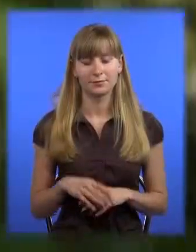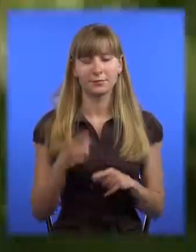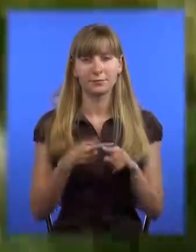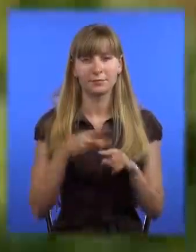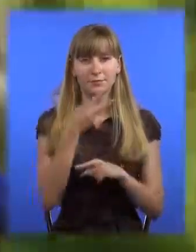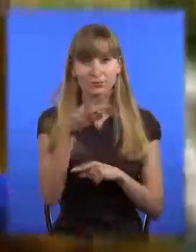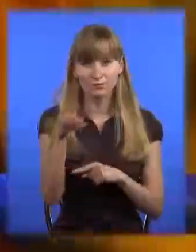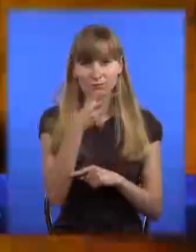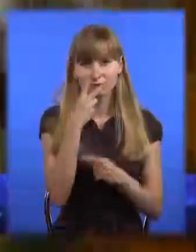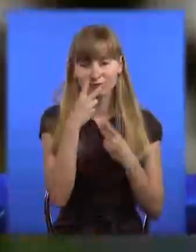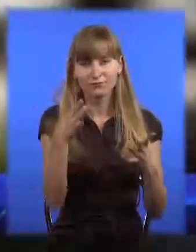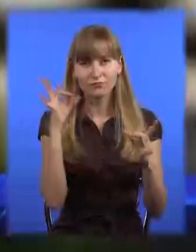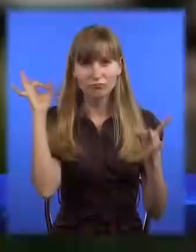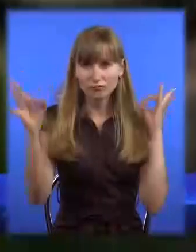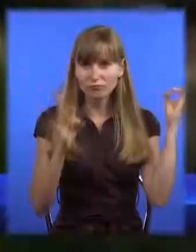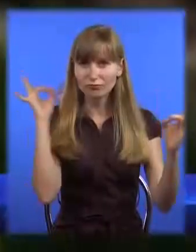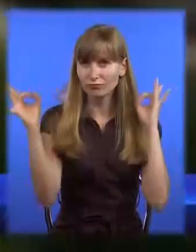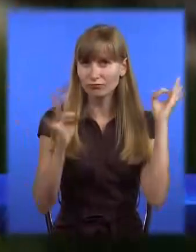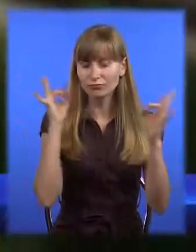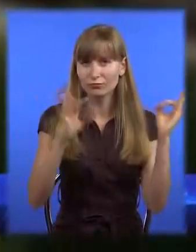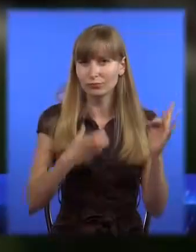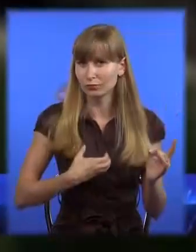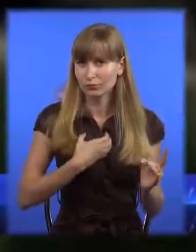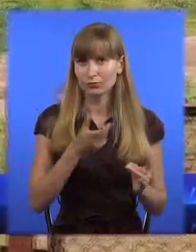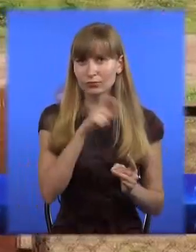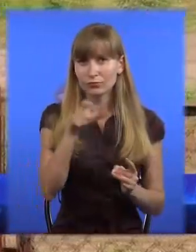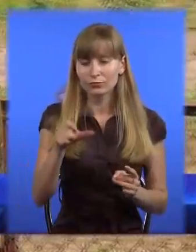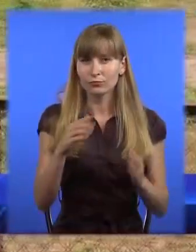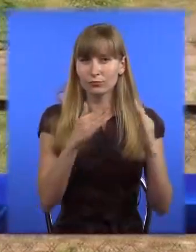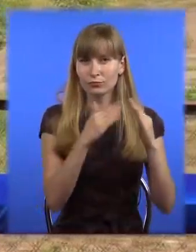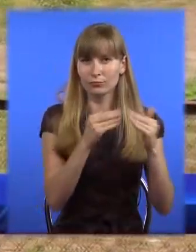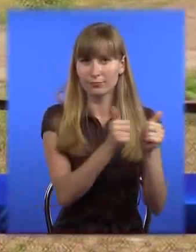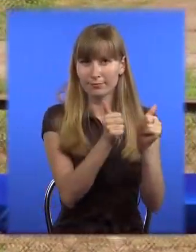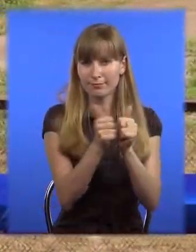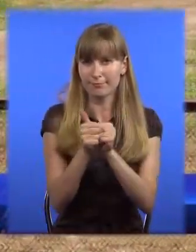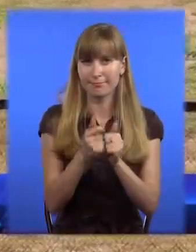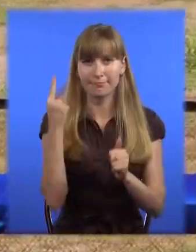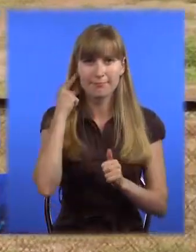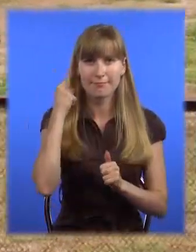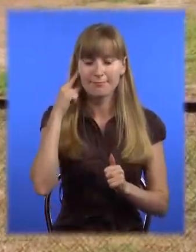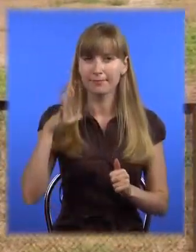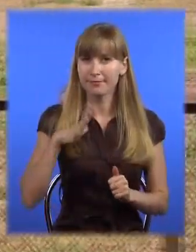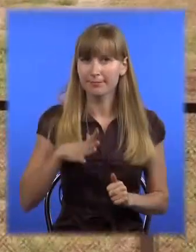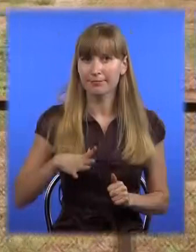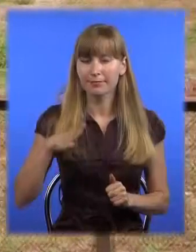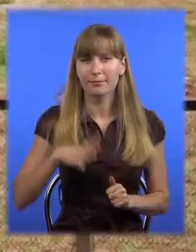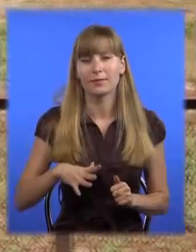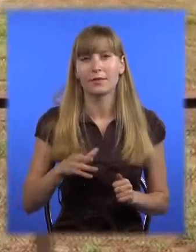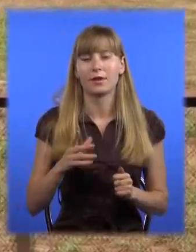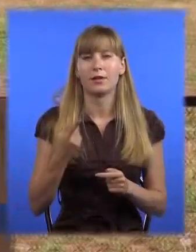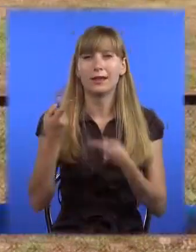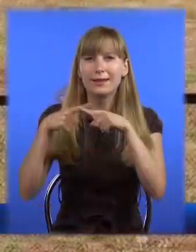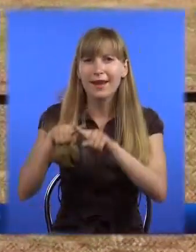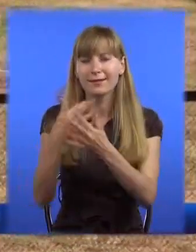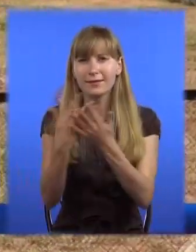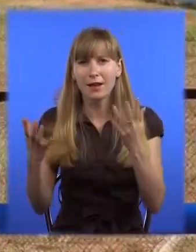На цьому аматорському відео добре видно та чутно, із чим поруч змушені жити мешканці приватних садиб біля Миколаївського шосе. Постійний